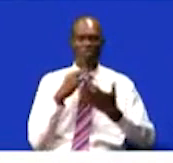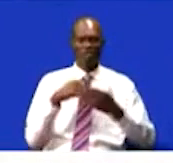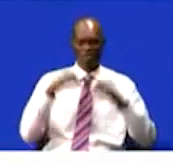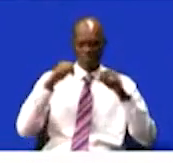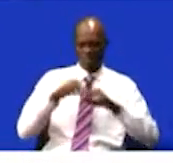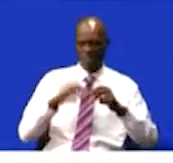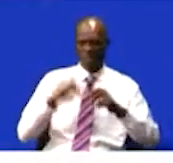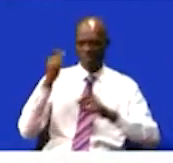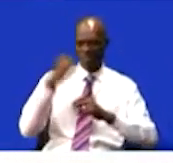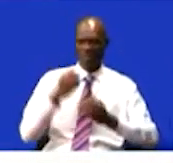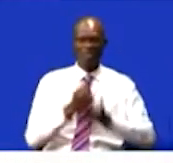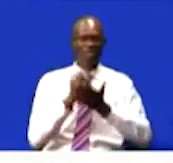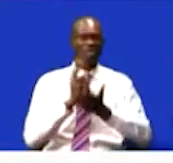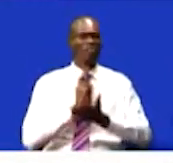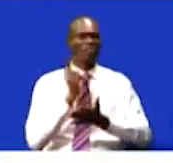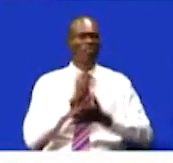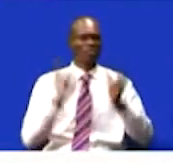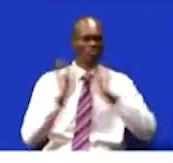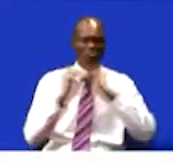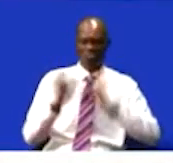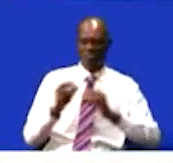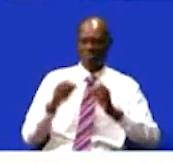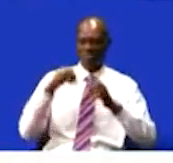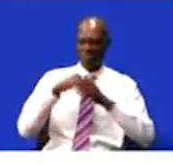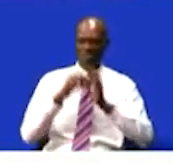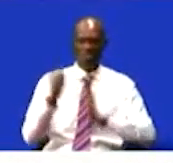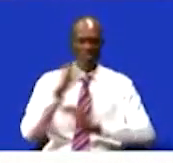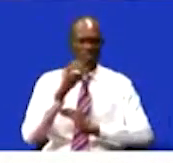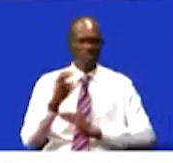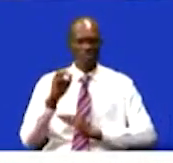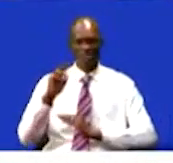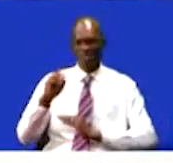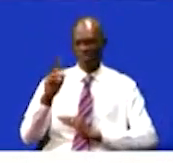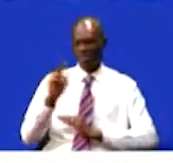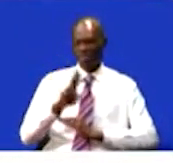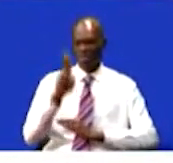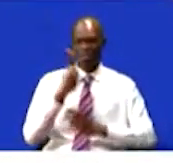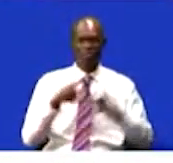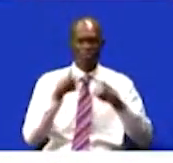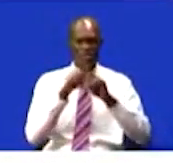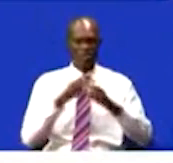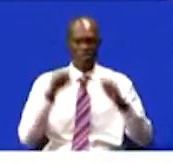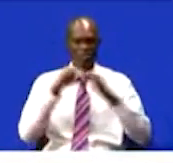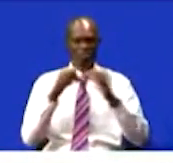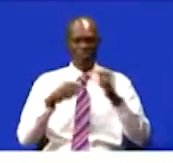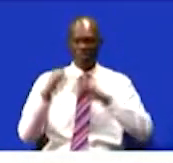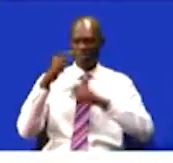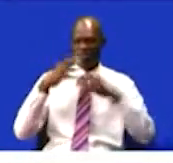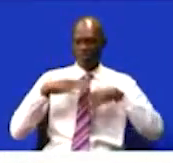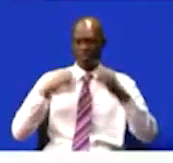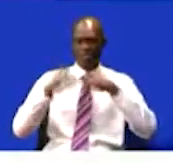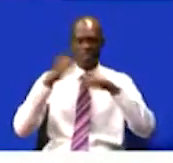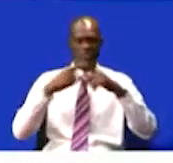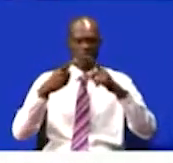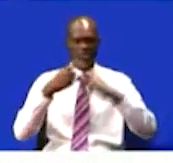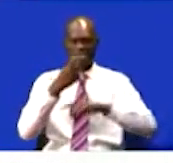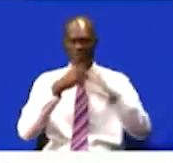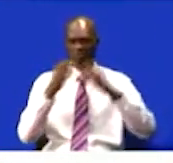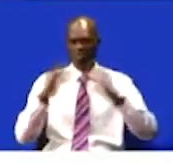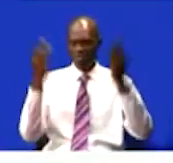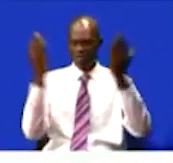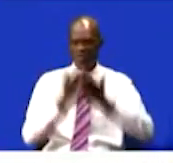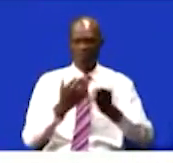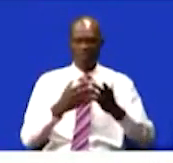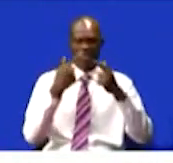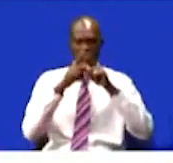Sondu. Jomathin miyo gidonjo jo ma Rift Valley, donjo korwa koni. To polisi ng'iya ng'iya,